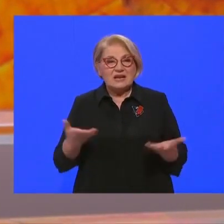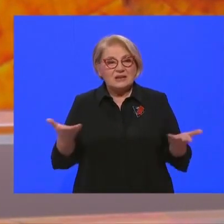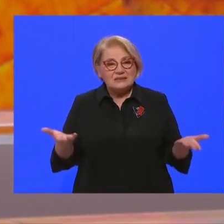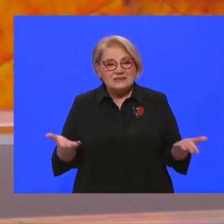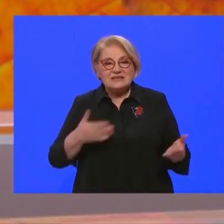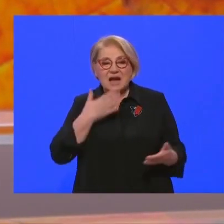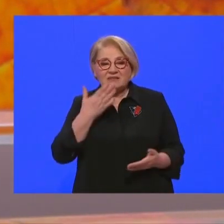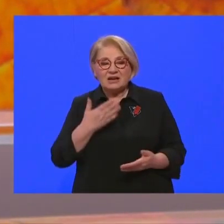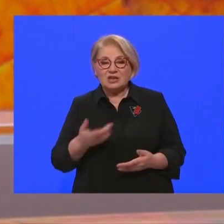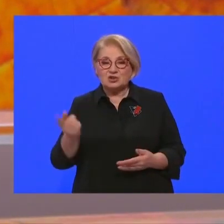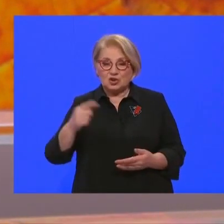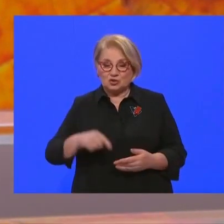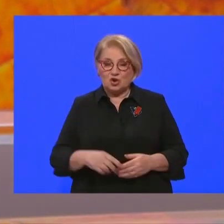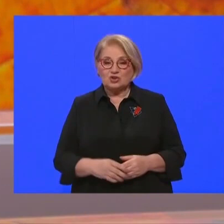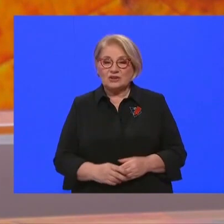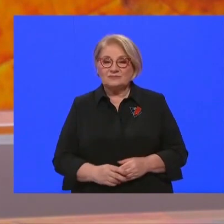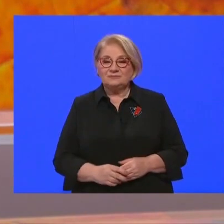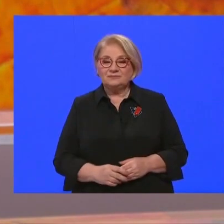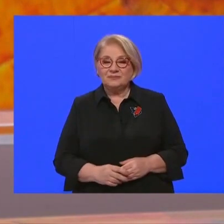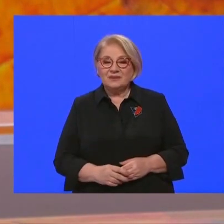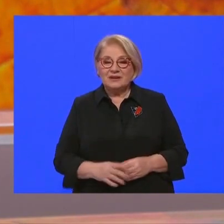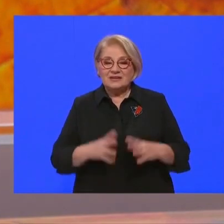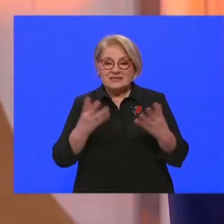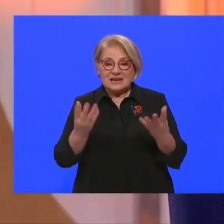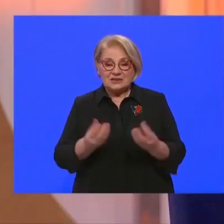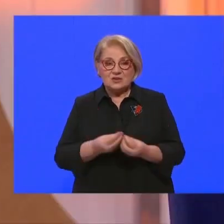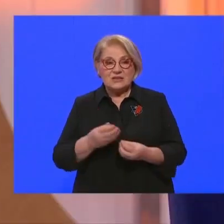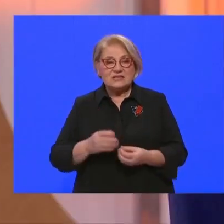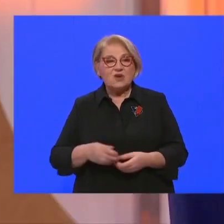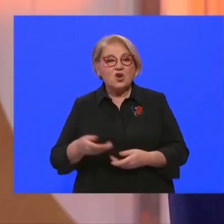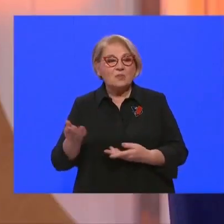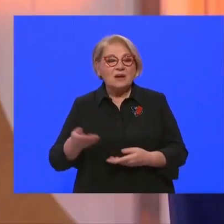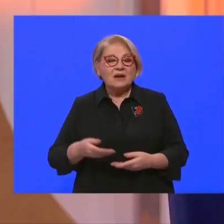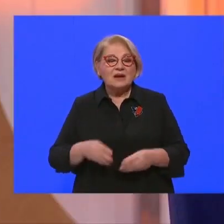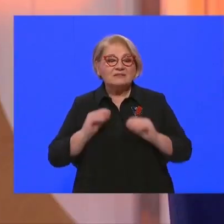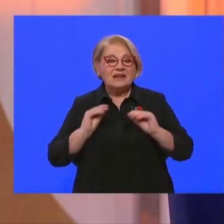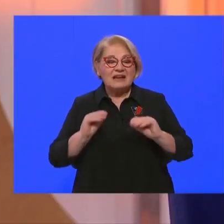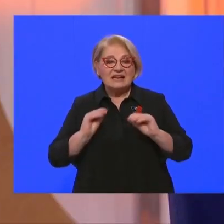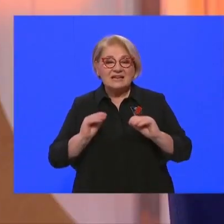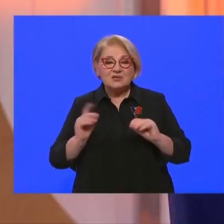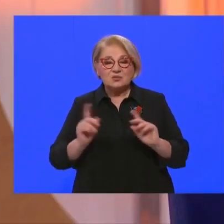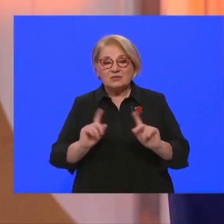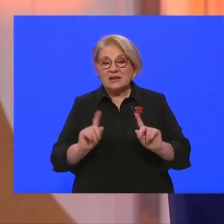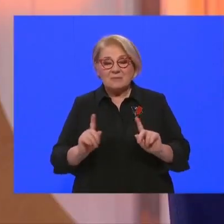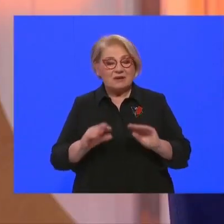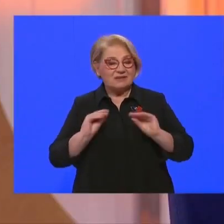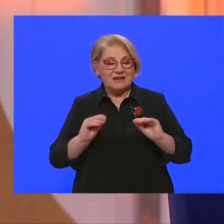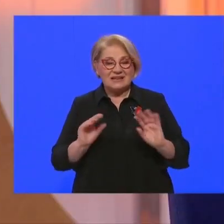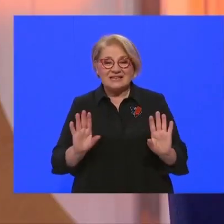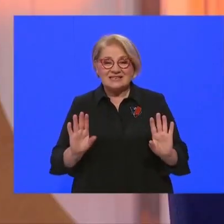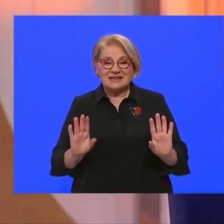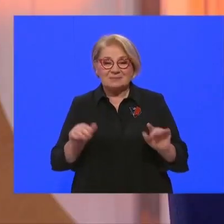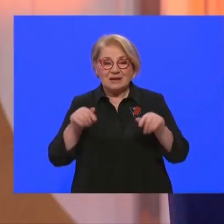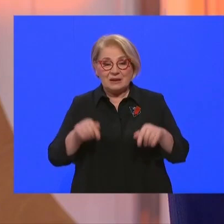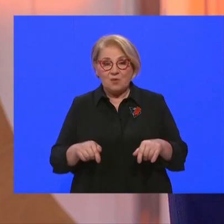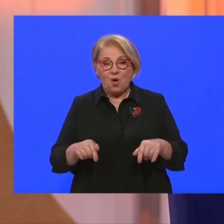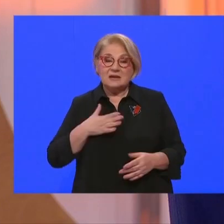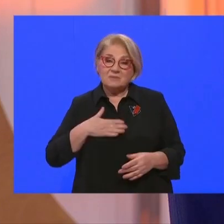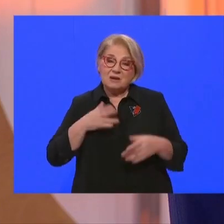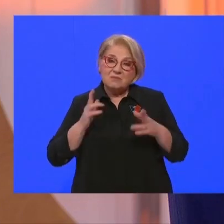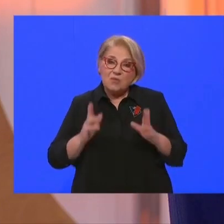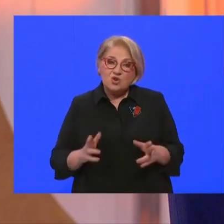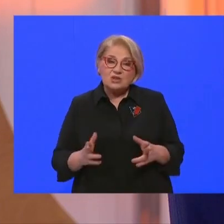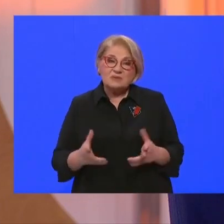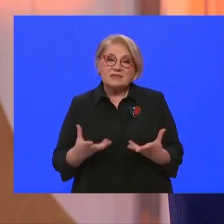i zahvalna što si nam uspjela doći zajedno sa svojom trenericom, bez koje ništa ne bi bilo, barem ne u tom obimu.